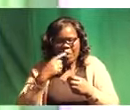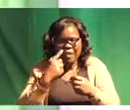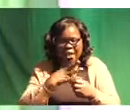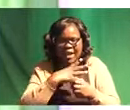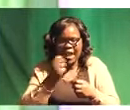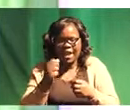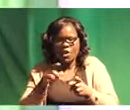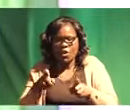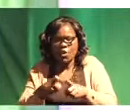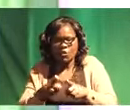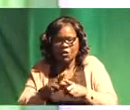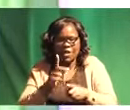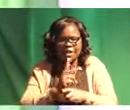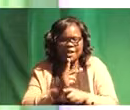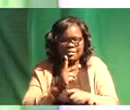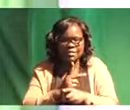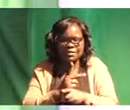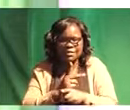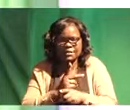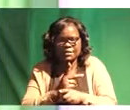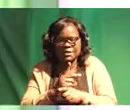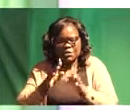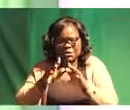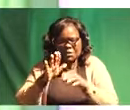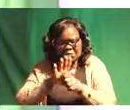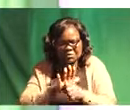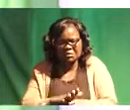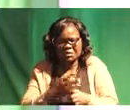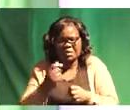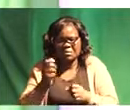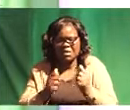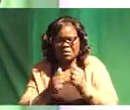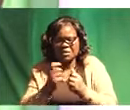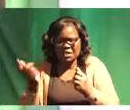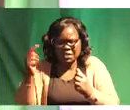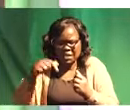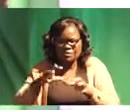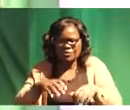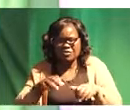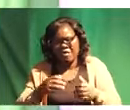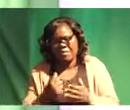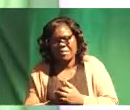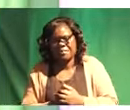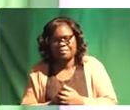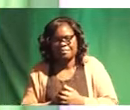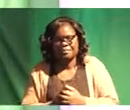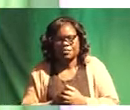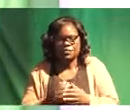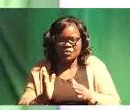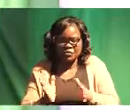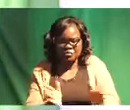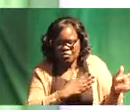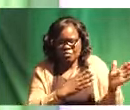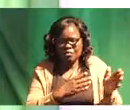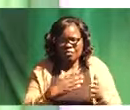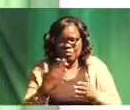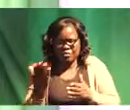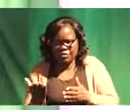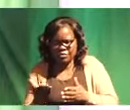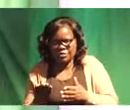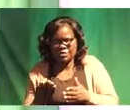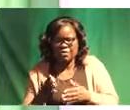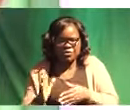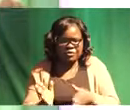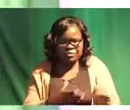na kuweka duni ile pesa inafikia wakulima. Tukiondoa hizo levies,